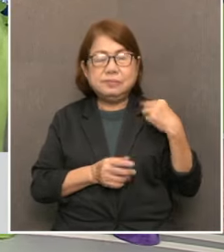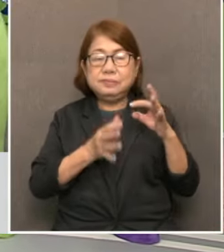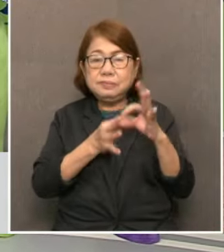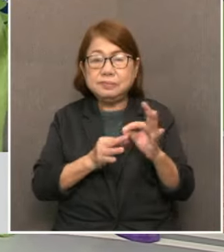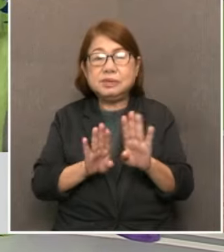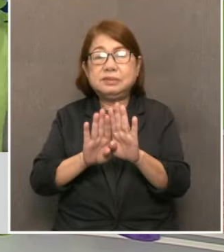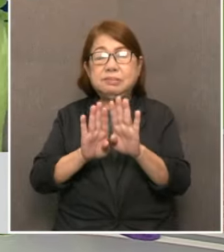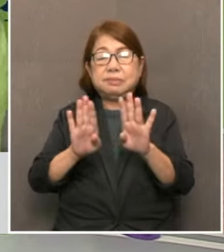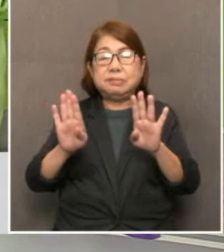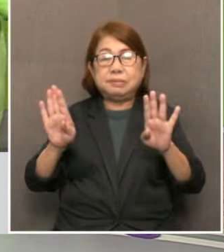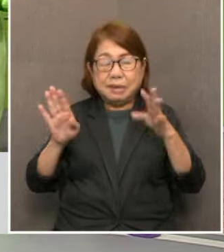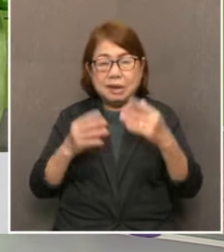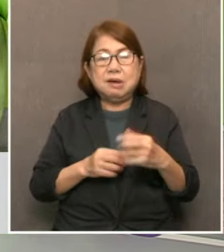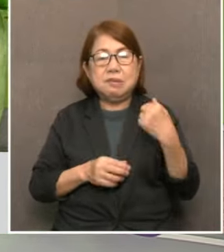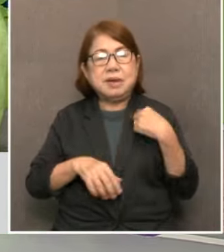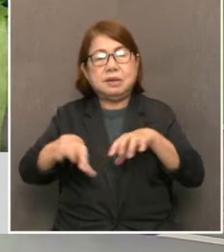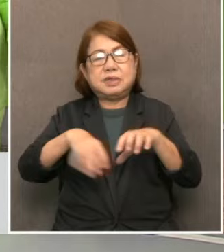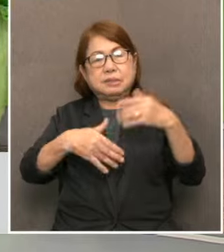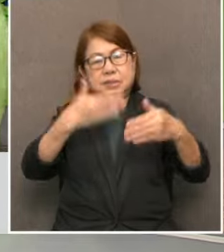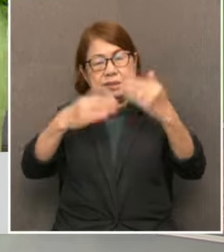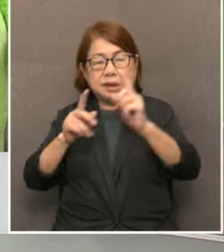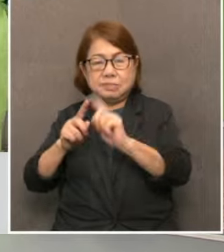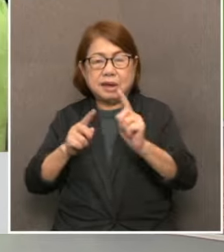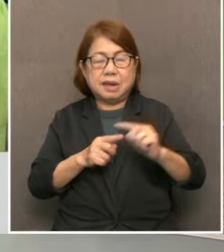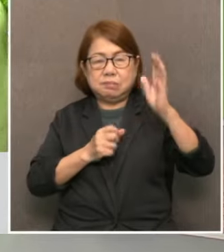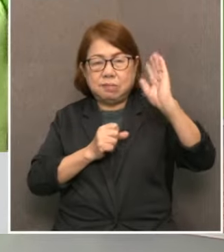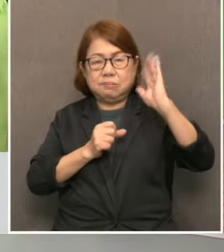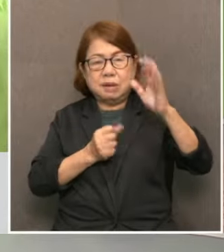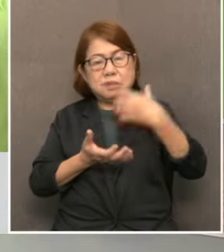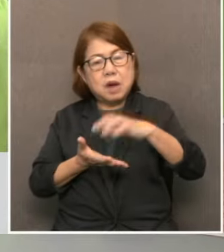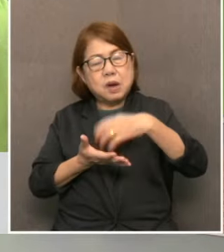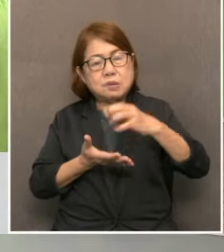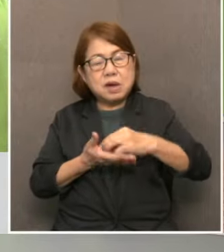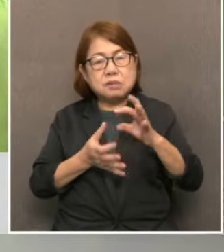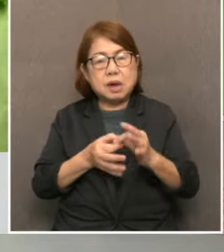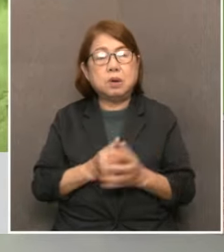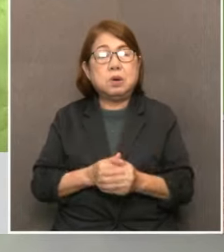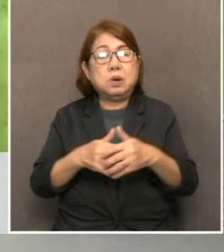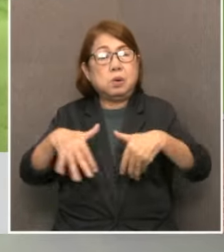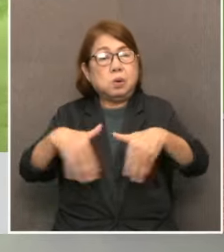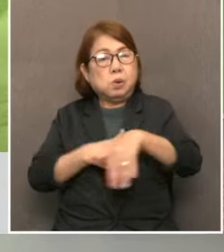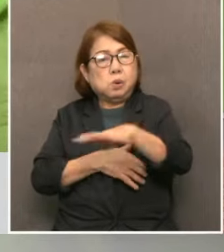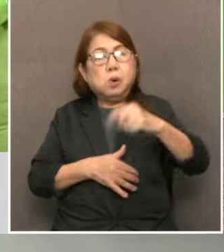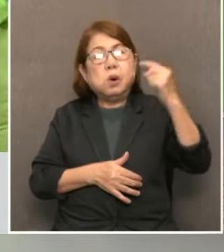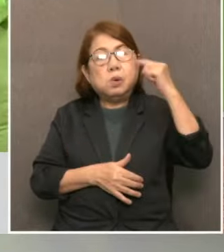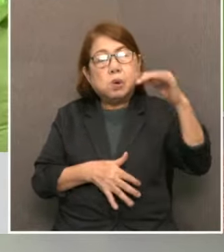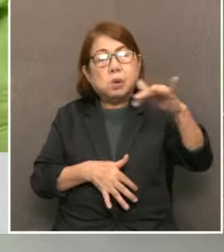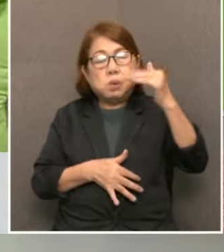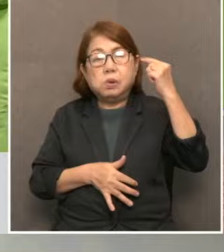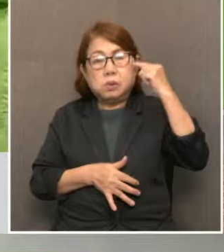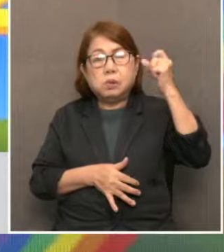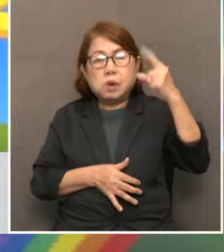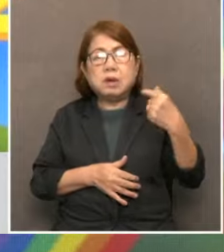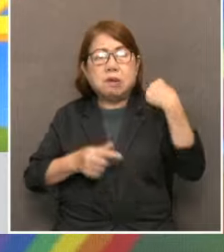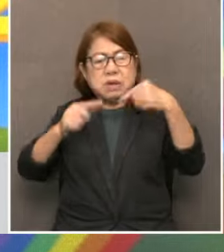พิธีเปิดงานนี้แล้วมันก็จะมีเรื่องของกิจกรรมอื่นๆแล้วก็มีการพูดทเกี่ยวกับว่าให้คนส่วนใหญ่ได้เข้าใจว่าอ่ะจริงๆแล้วมันมีอะไร